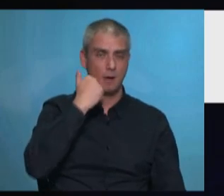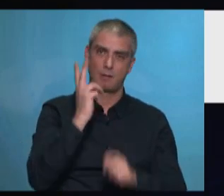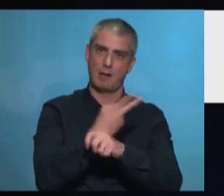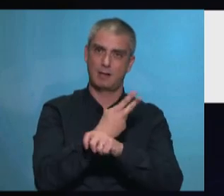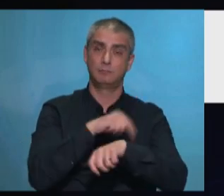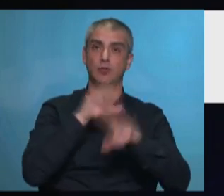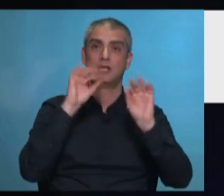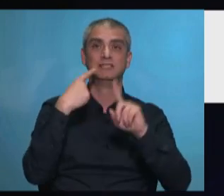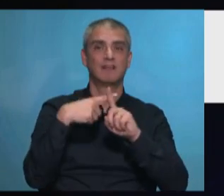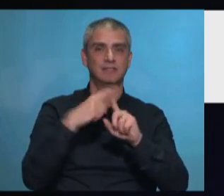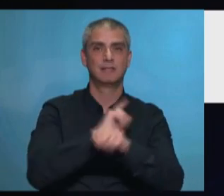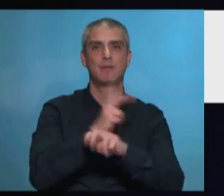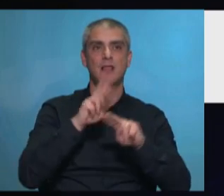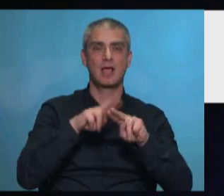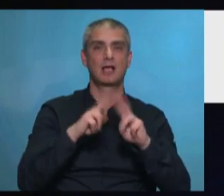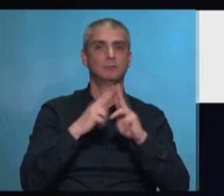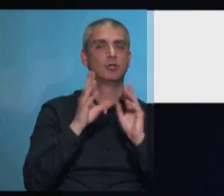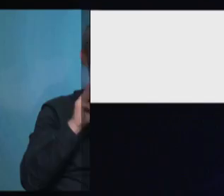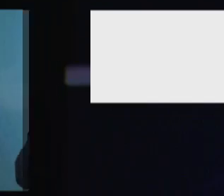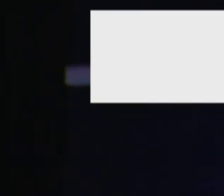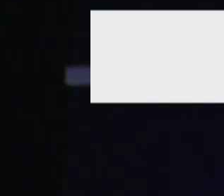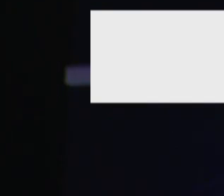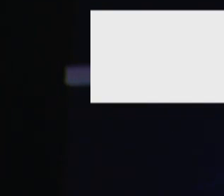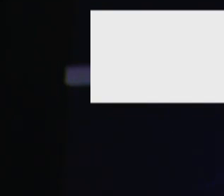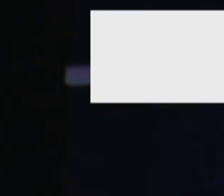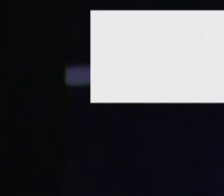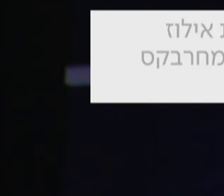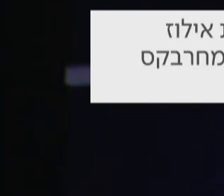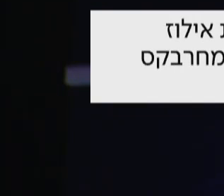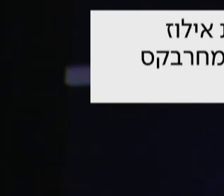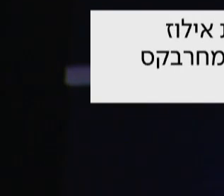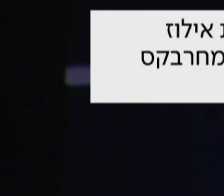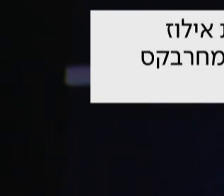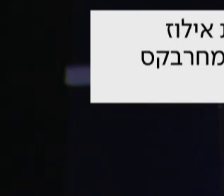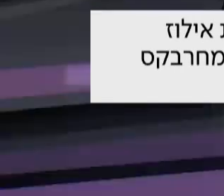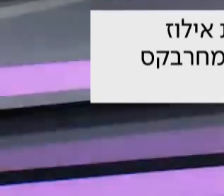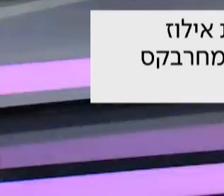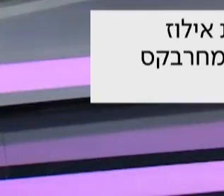ב-10:30, מיד אחרינו פגישה עם רוני קובן, שיהיה לכם לילה טוב ומושלג.